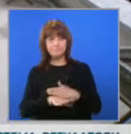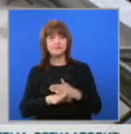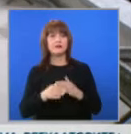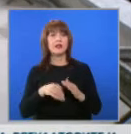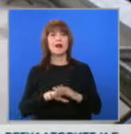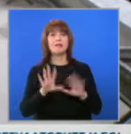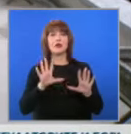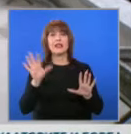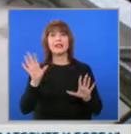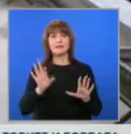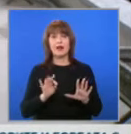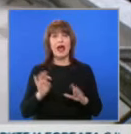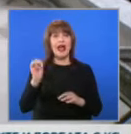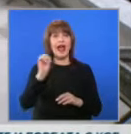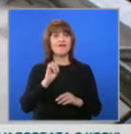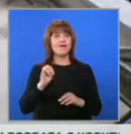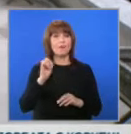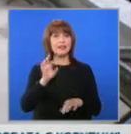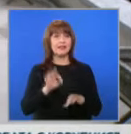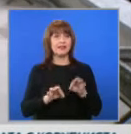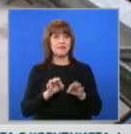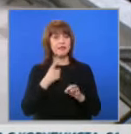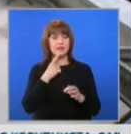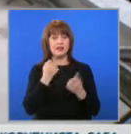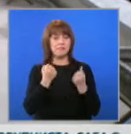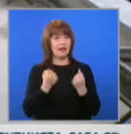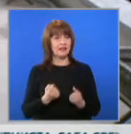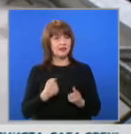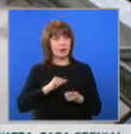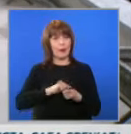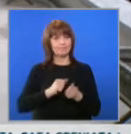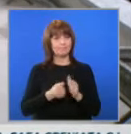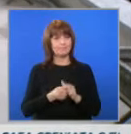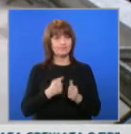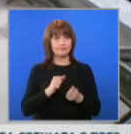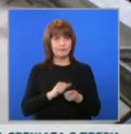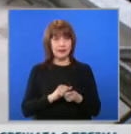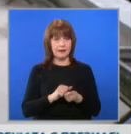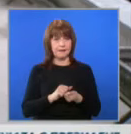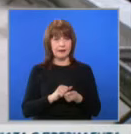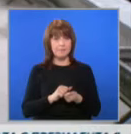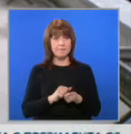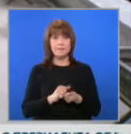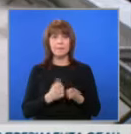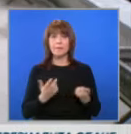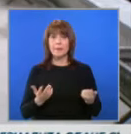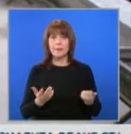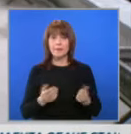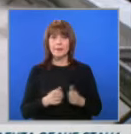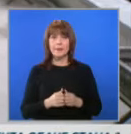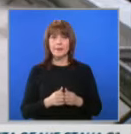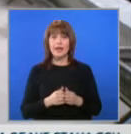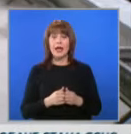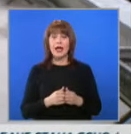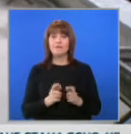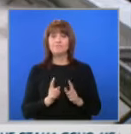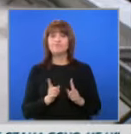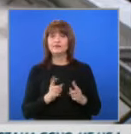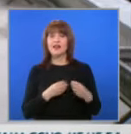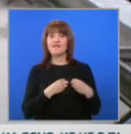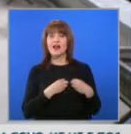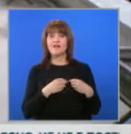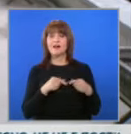на идващите европейски избори да има много тежка преференциална битка между хората от ПП и ДБ. Те ще се самоизбият на тези избори. И не вярвам,